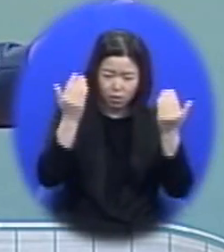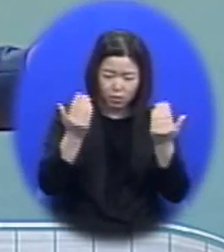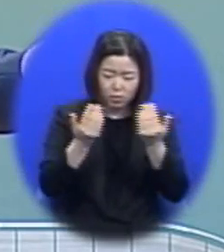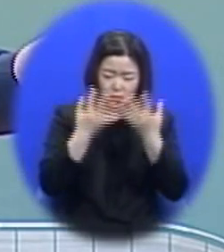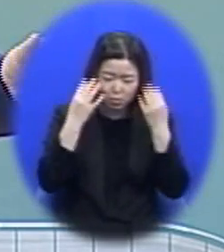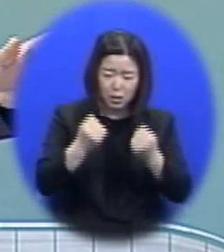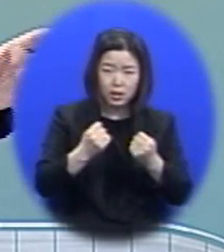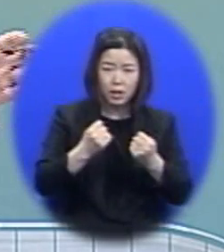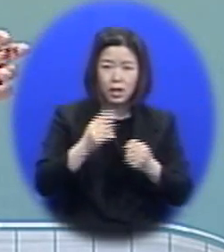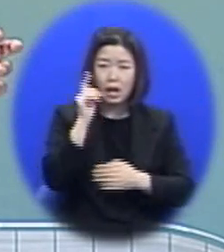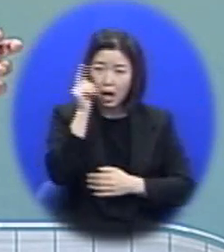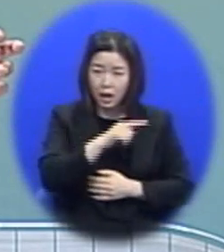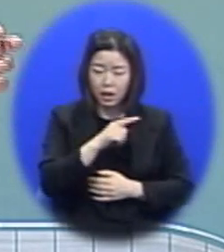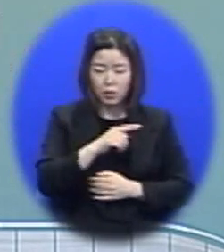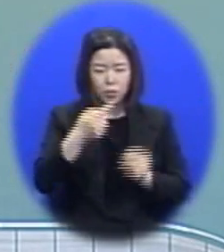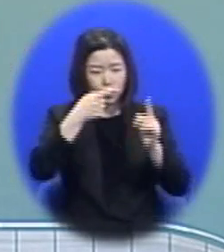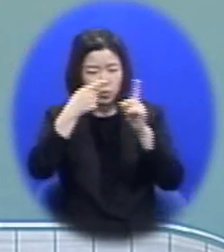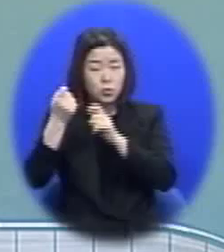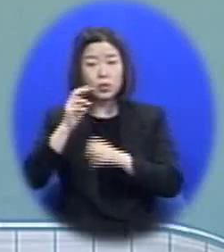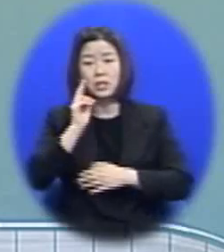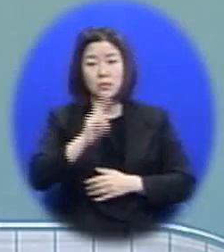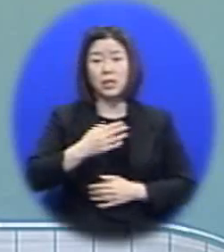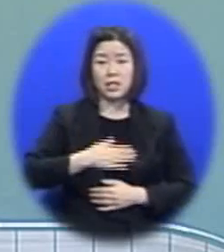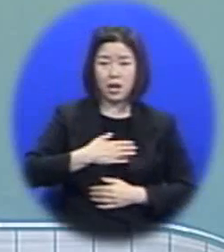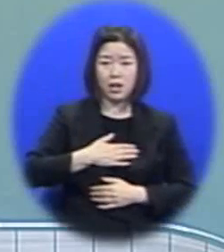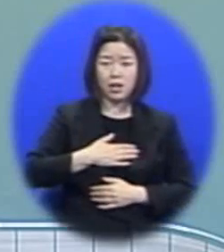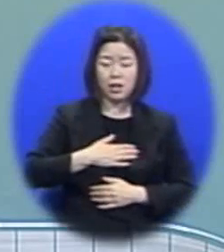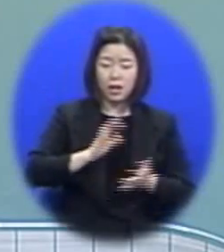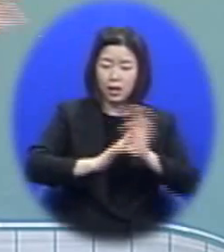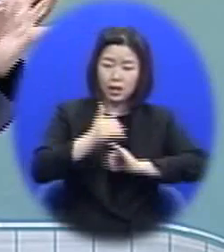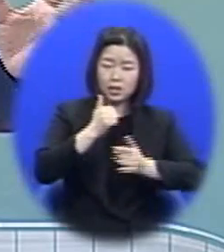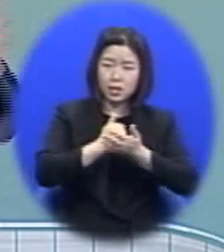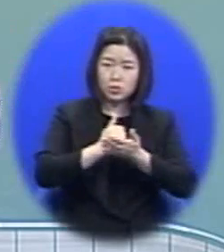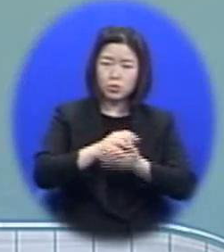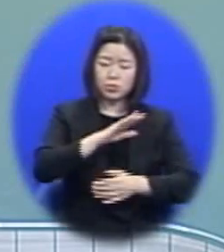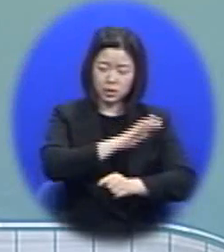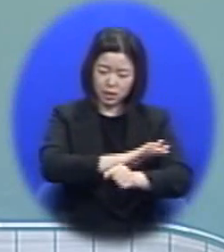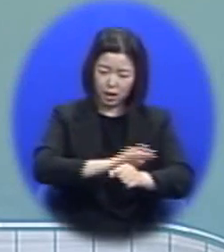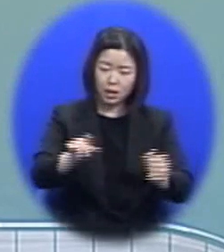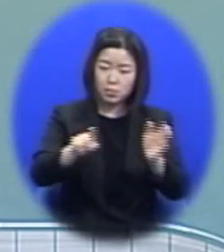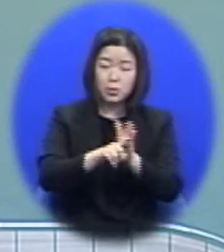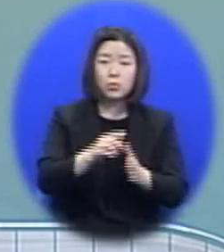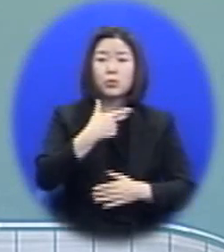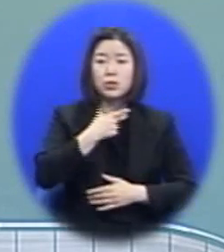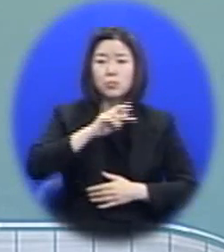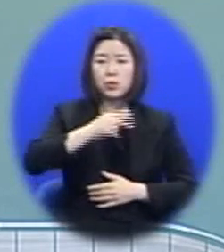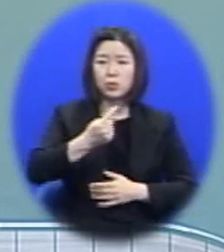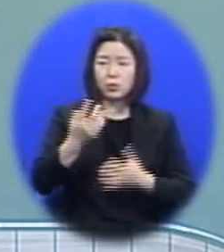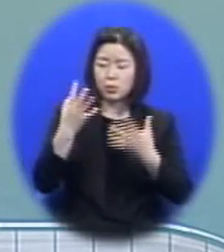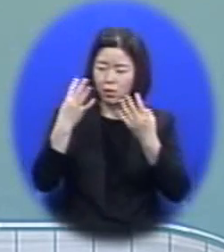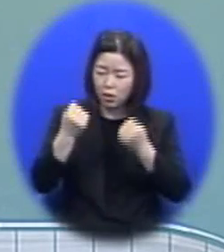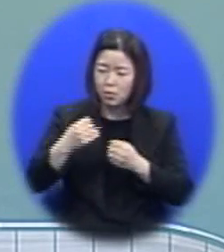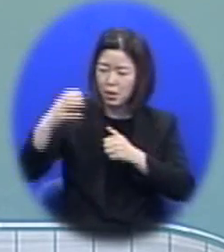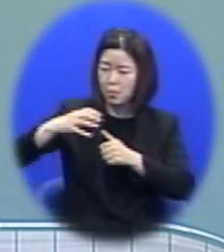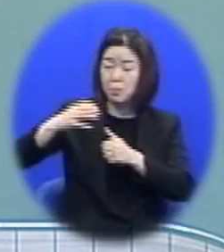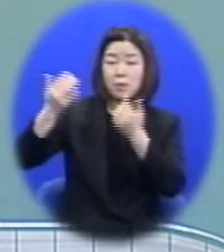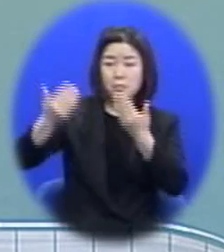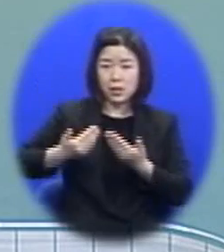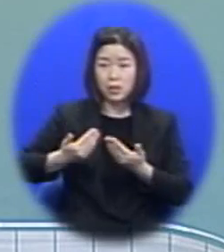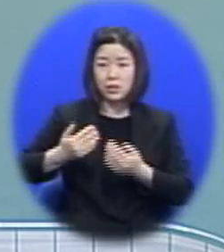얼마나 큰지를 예수 제대로 믿어 보려고 그러면 어떤 핍박을 받는지를 우리가 다